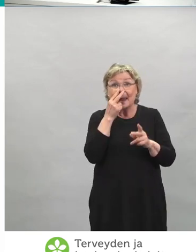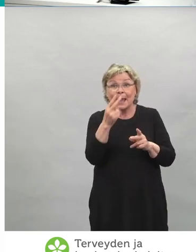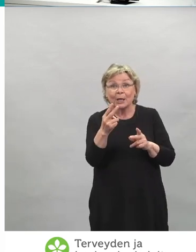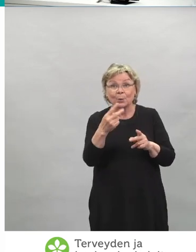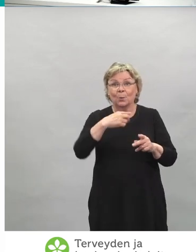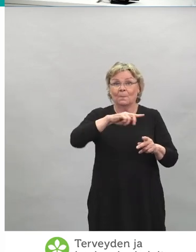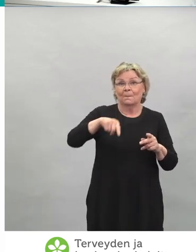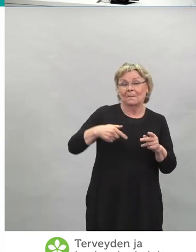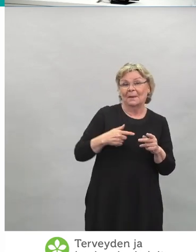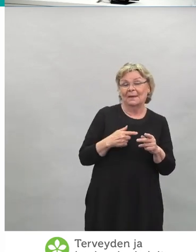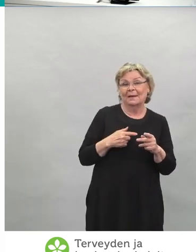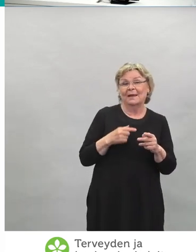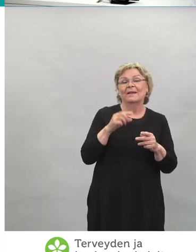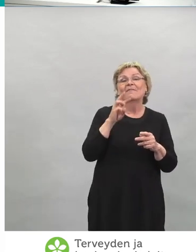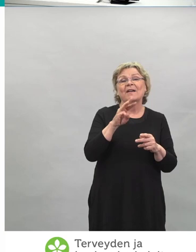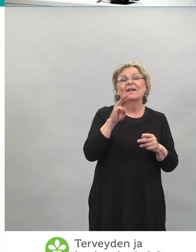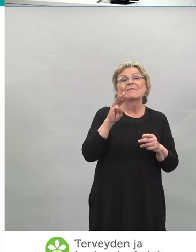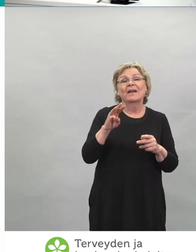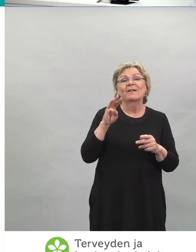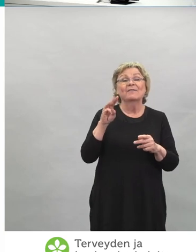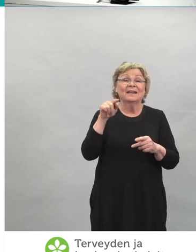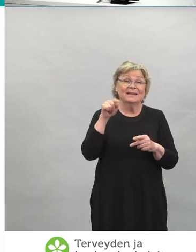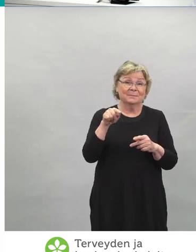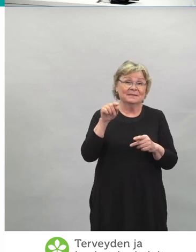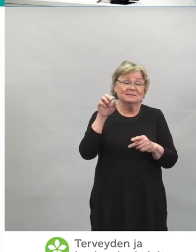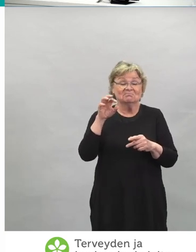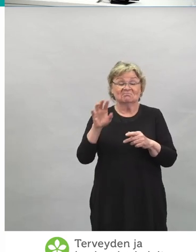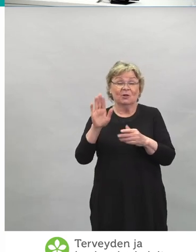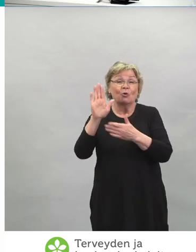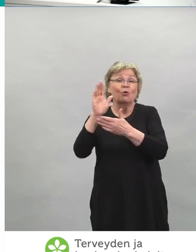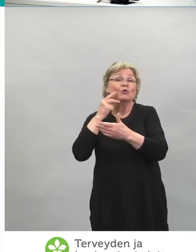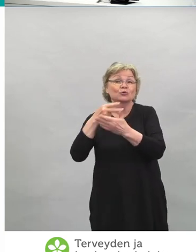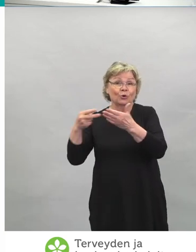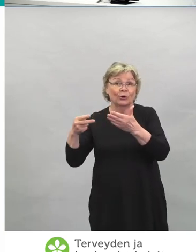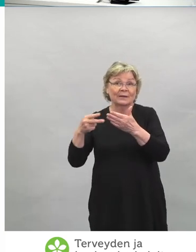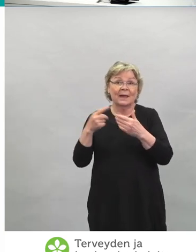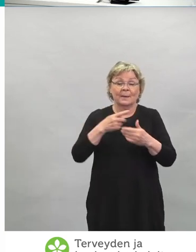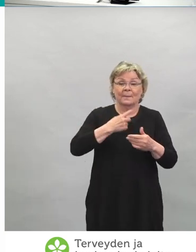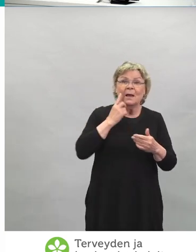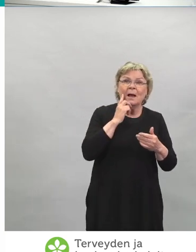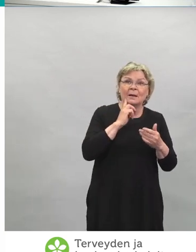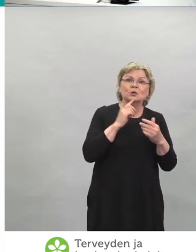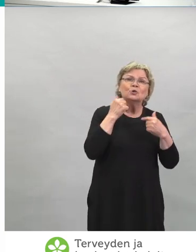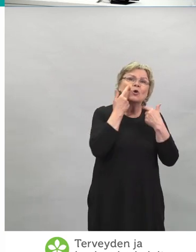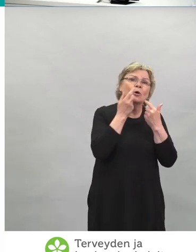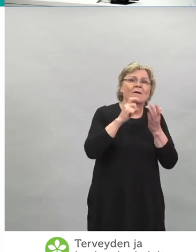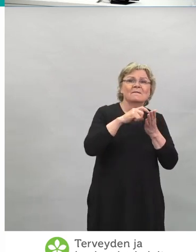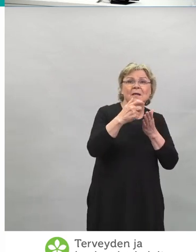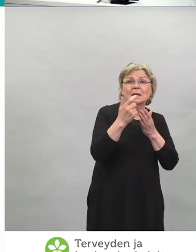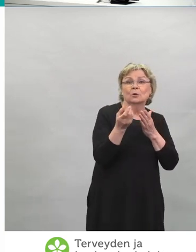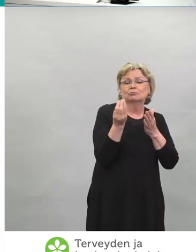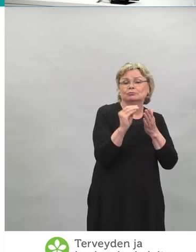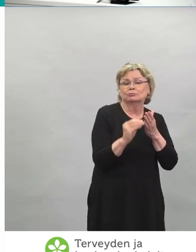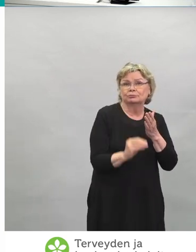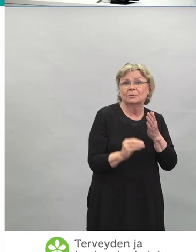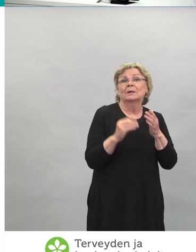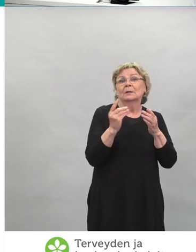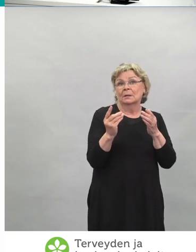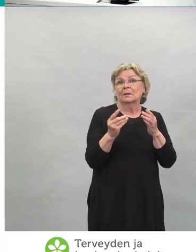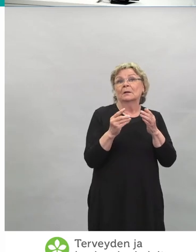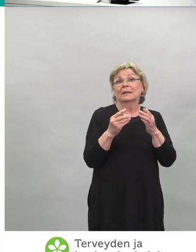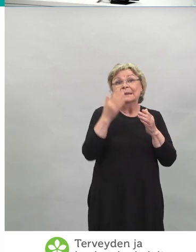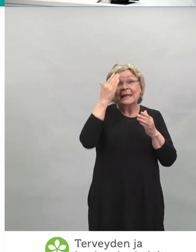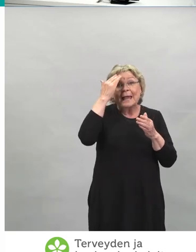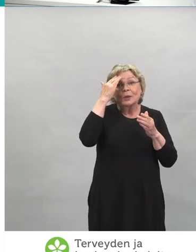pääsee katsomaan. Ja tämä raportti päivitetään joka viikko sinne meidän nettisivuille, eli tieto lisääntyy koko